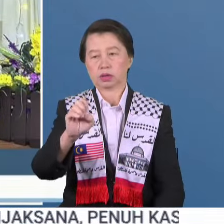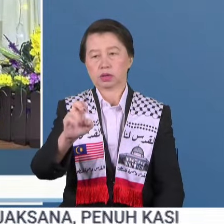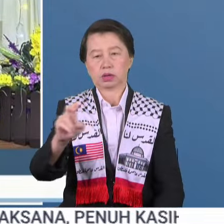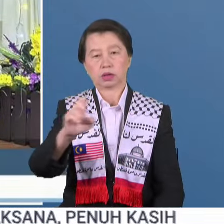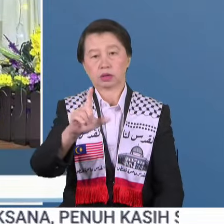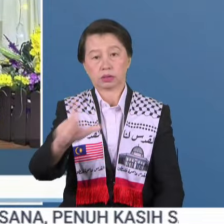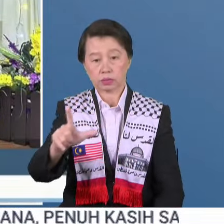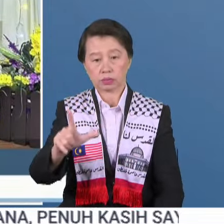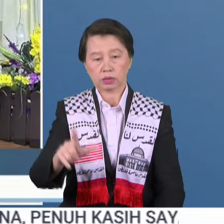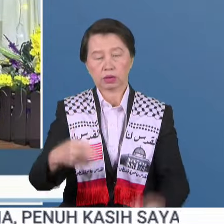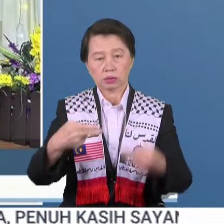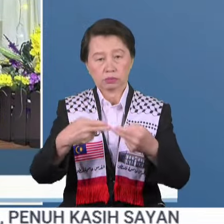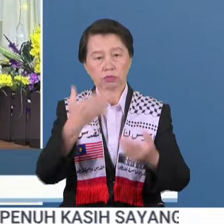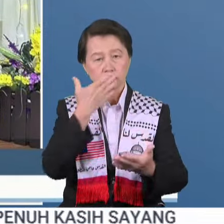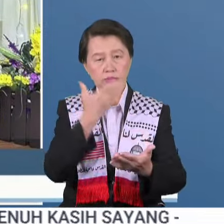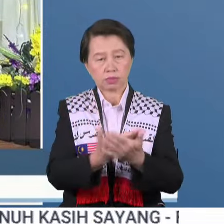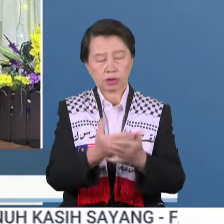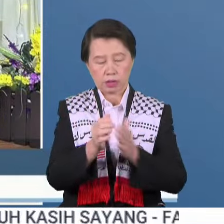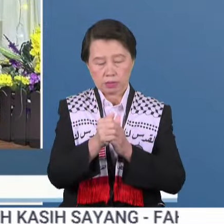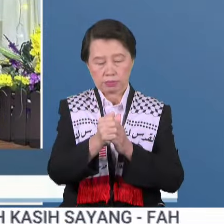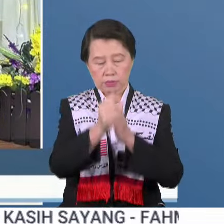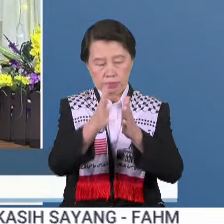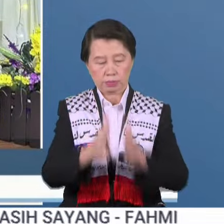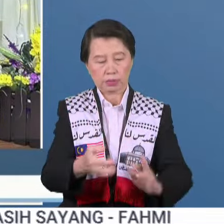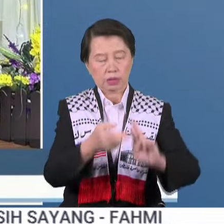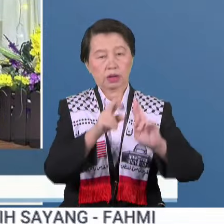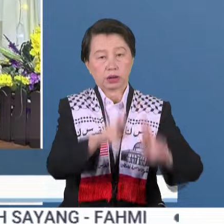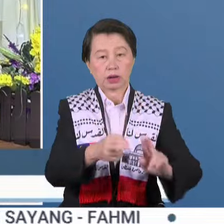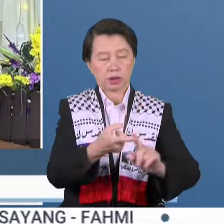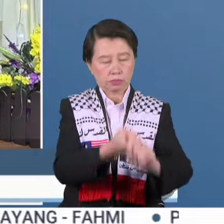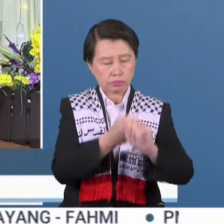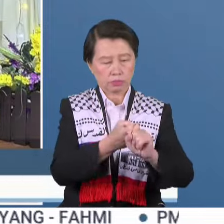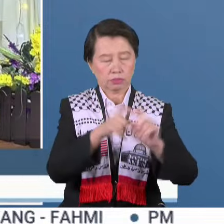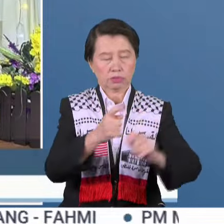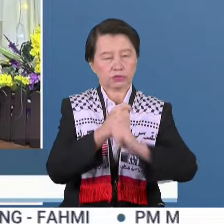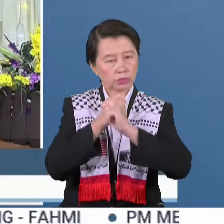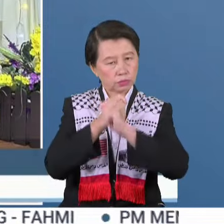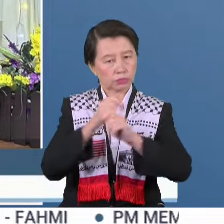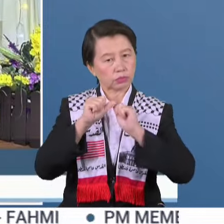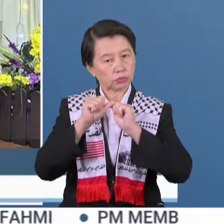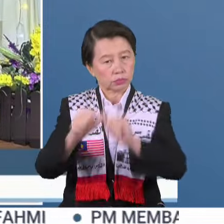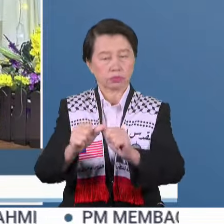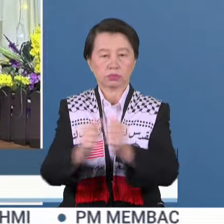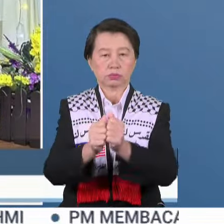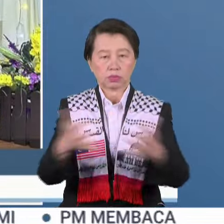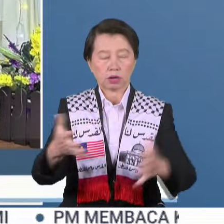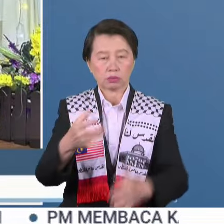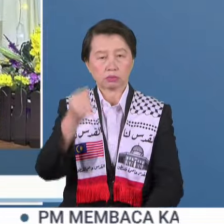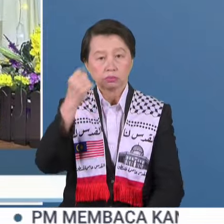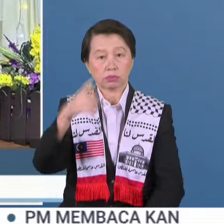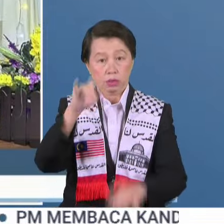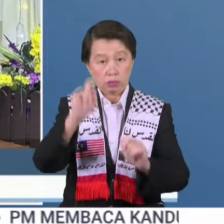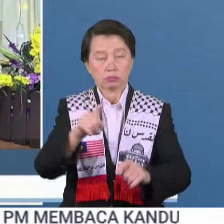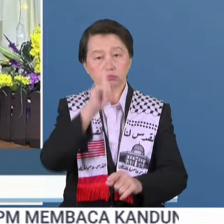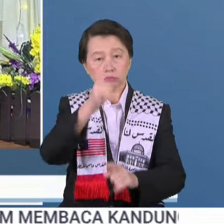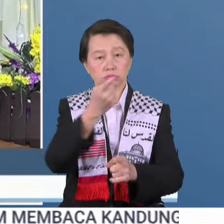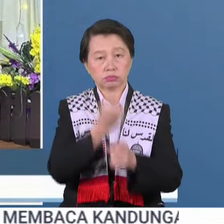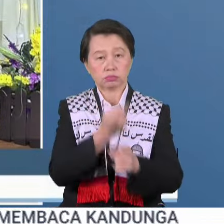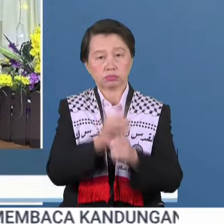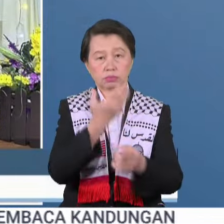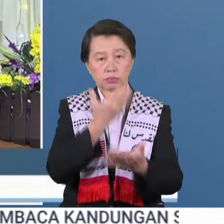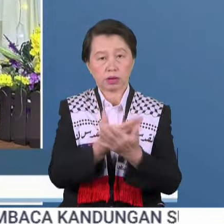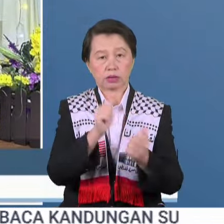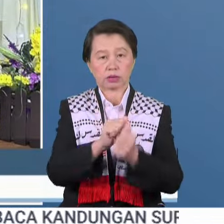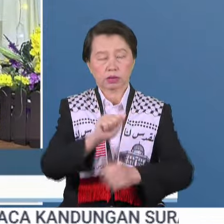menurutnya Perhubungan baik antara pemimpin dan rakyat harus dipertahan dan diteruskan tanpa disedari ia sebenarnya berada